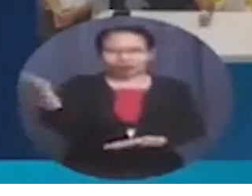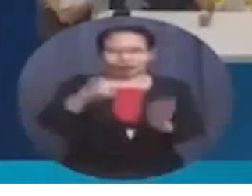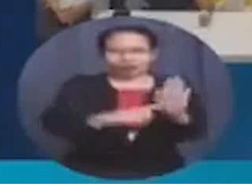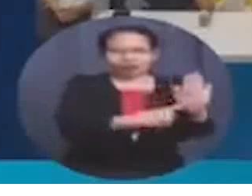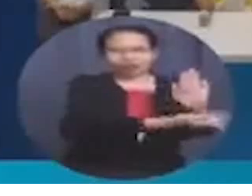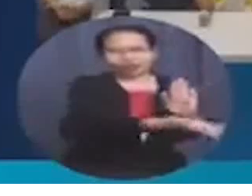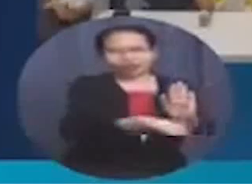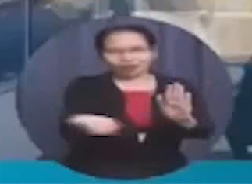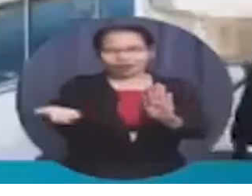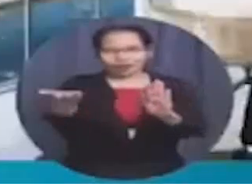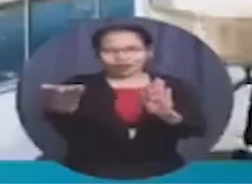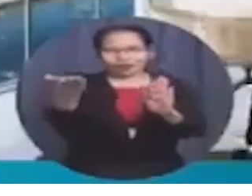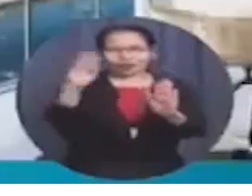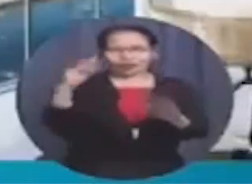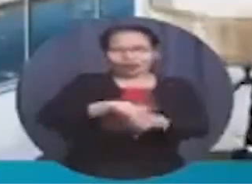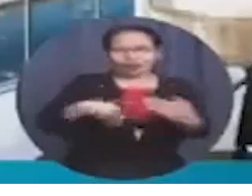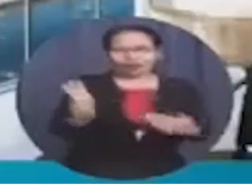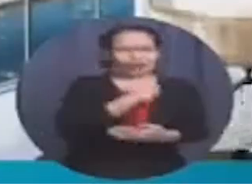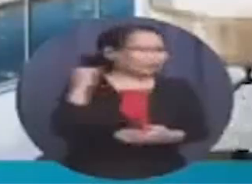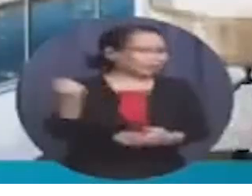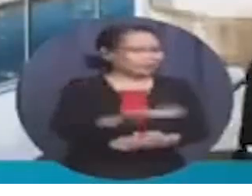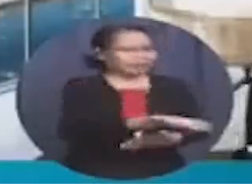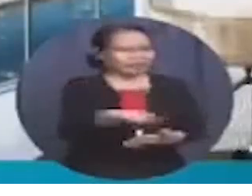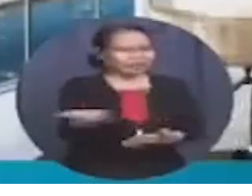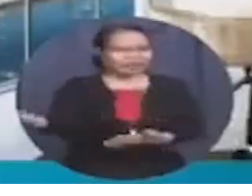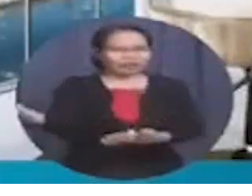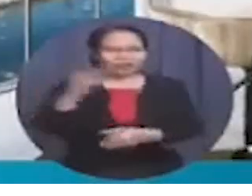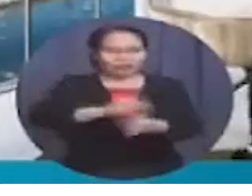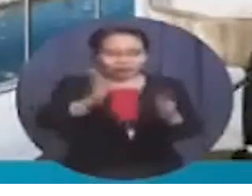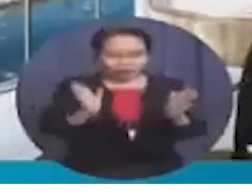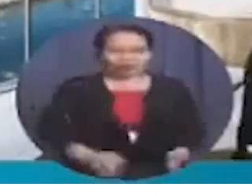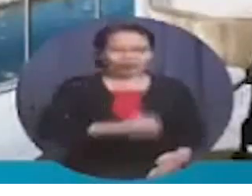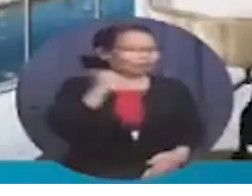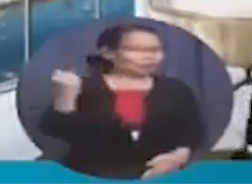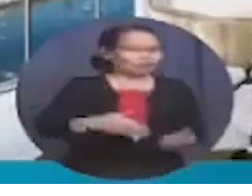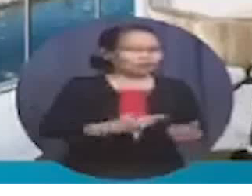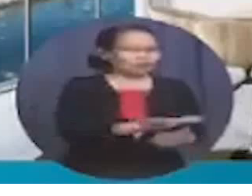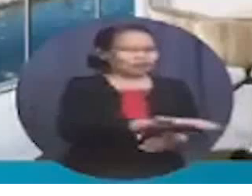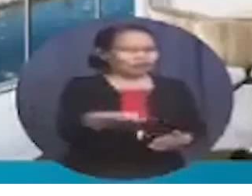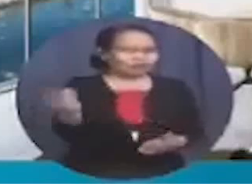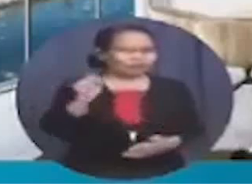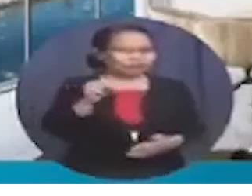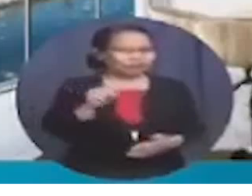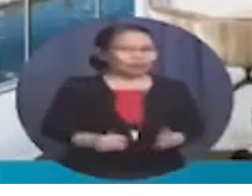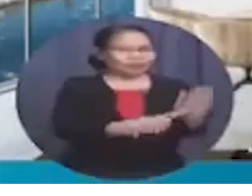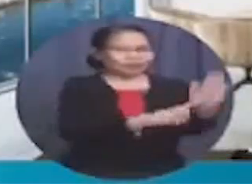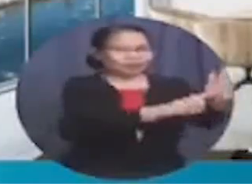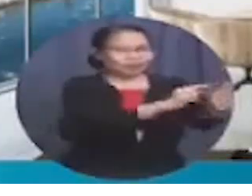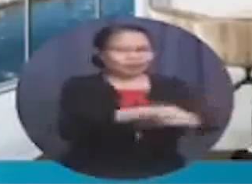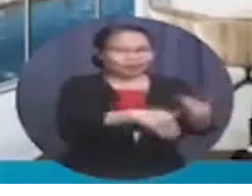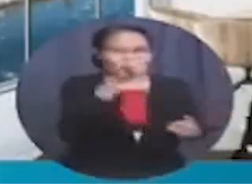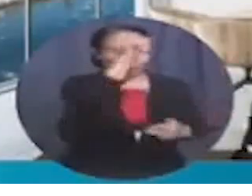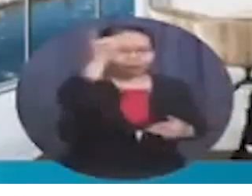nabulgar na kayo. Mga miyembro nyo, nagrebelde na sa inyo. Mga ministro pa ang nagrebelde. No? Binulgar na lahat